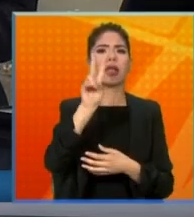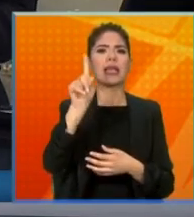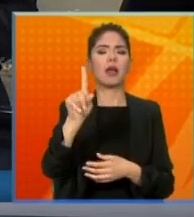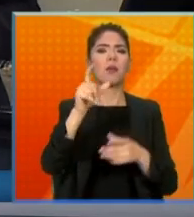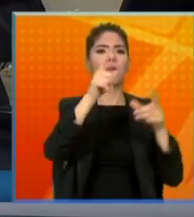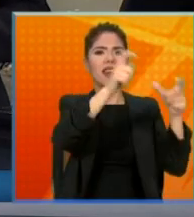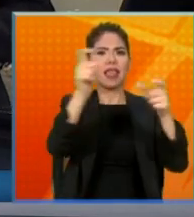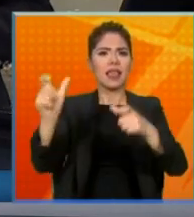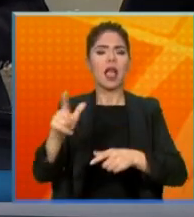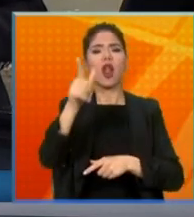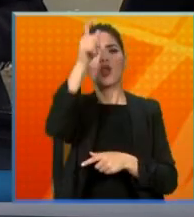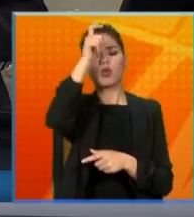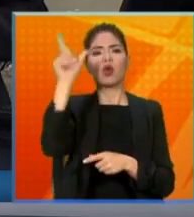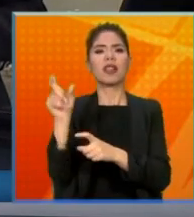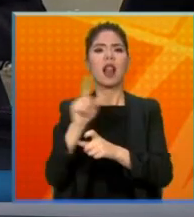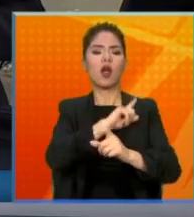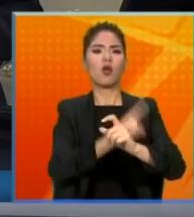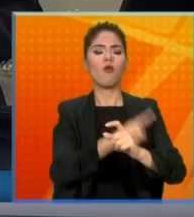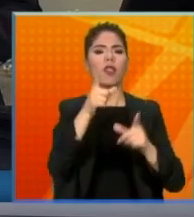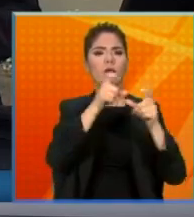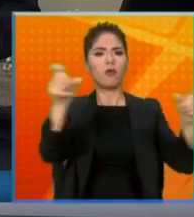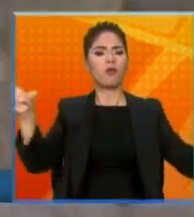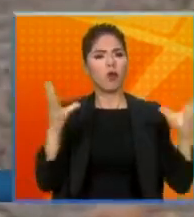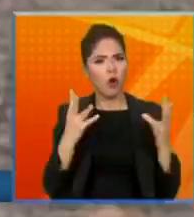daha Türk Silahlı Kuvvetleri tarafından vuruldu.